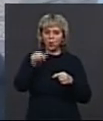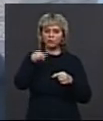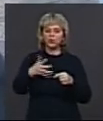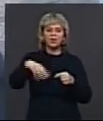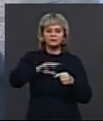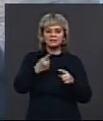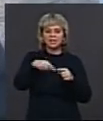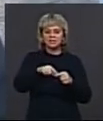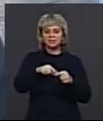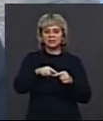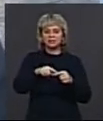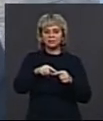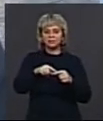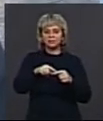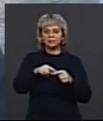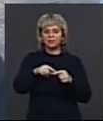вот все эти там